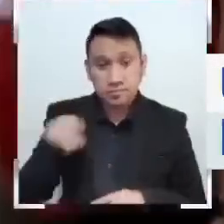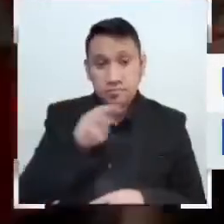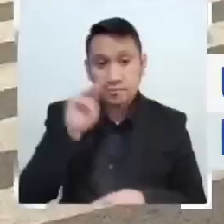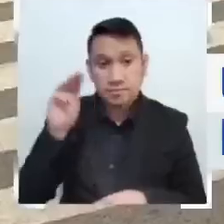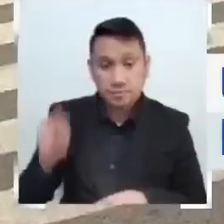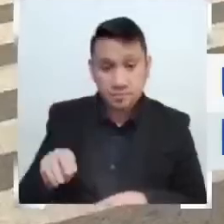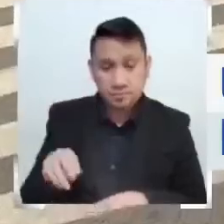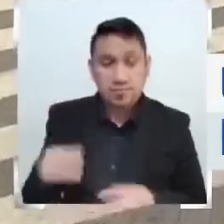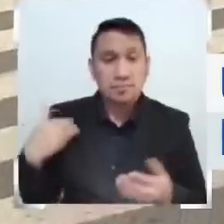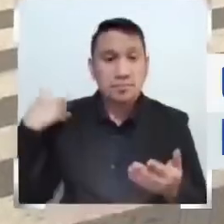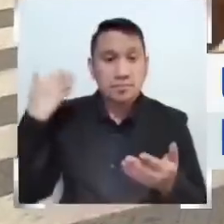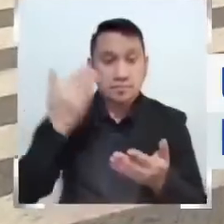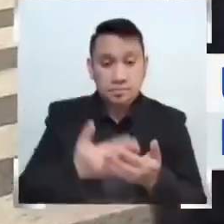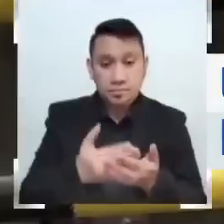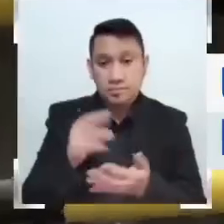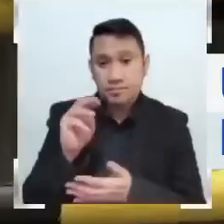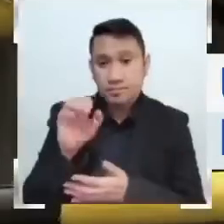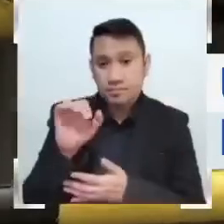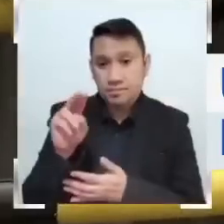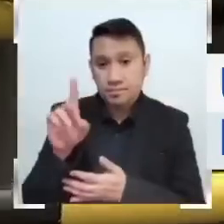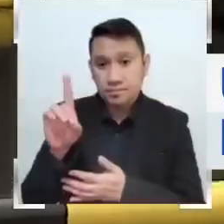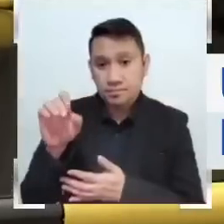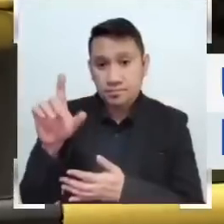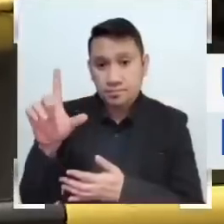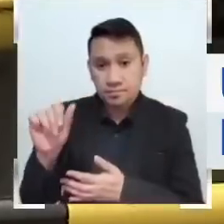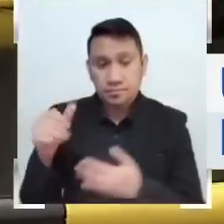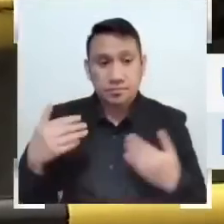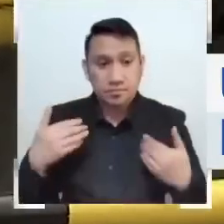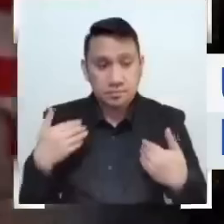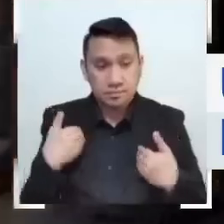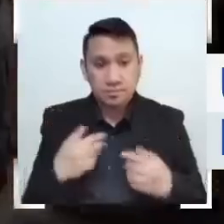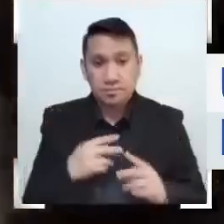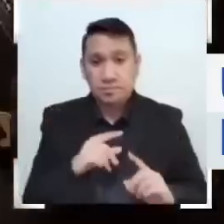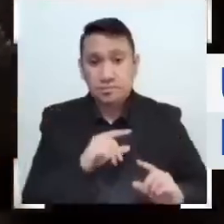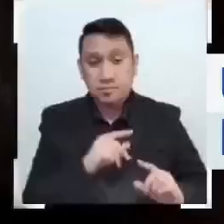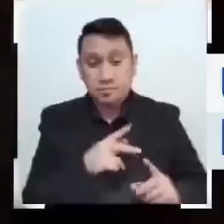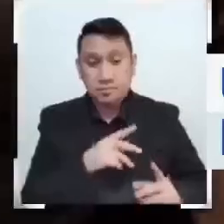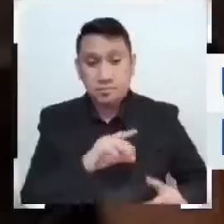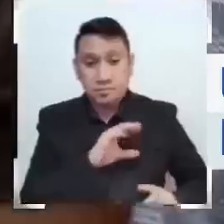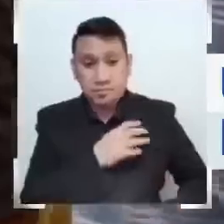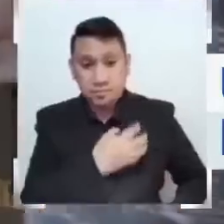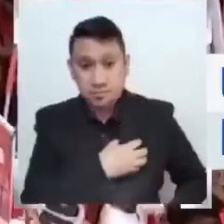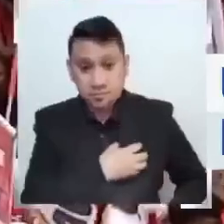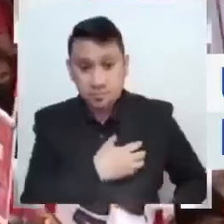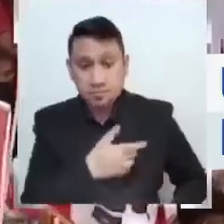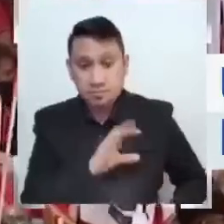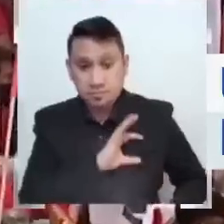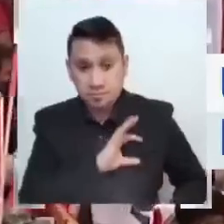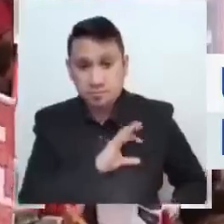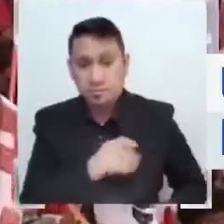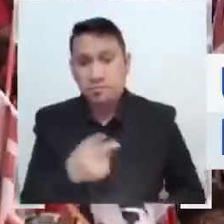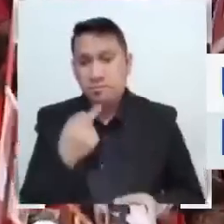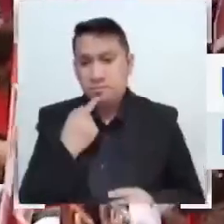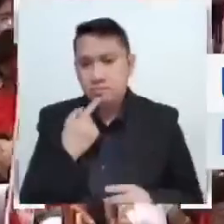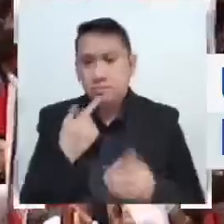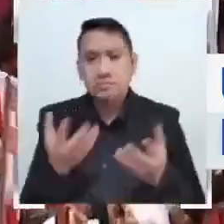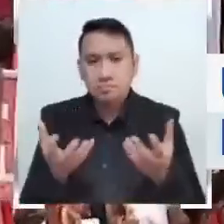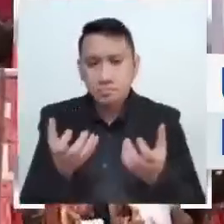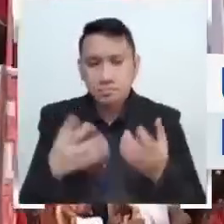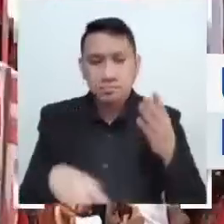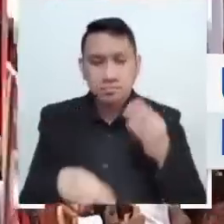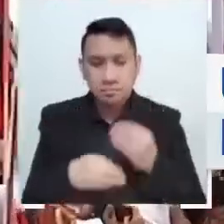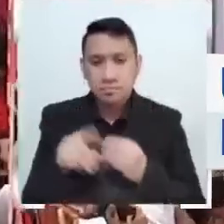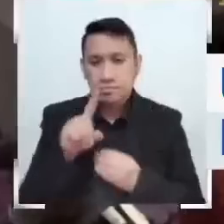Pagdating sa Mendiola, malapit sa Malacañang, may mga nakabantay ng mga pulis. Hiling ng mga ralista, dagdag na 100 pisong sahod